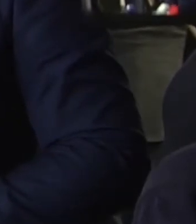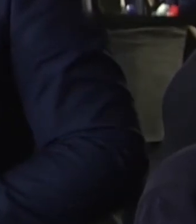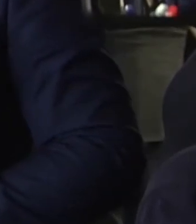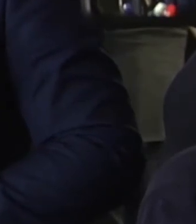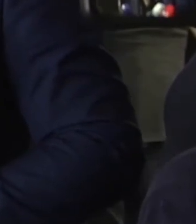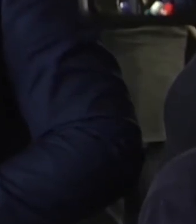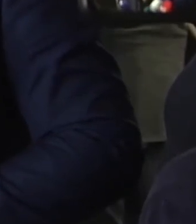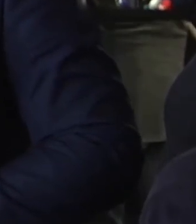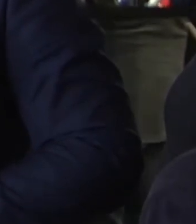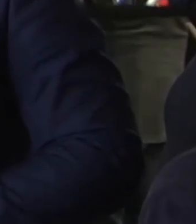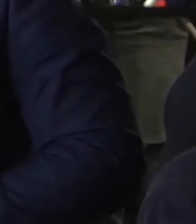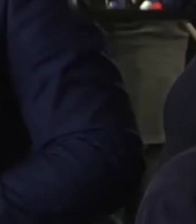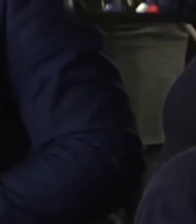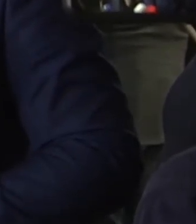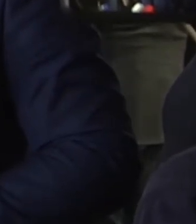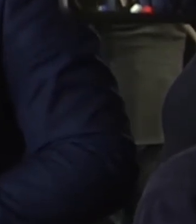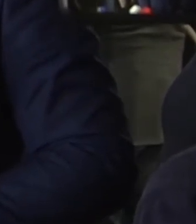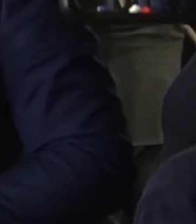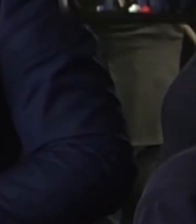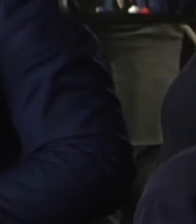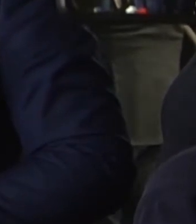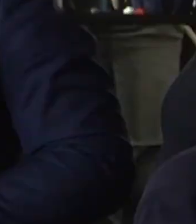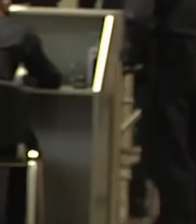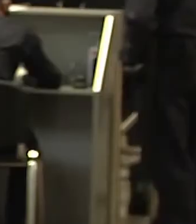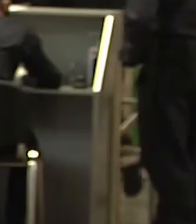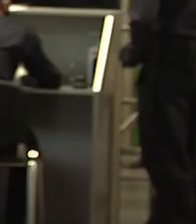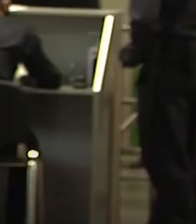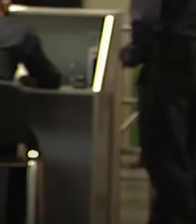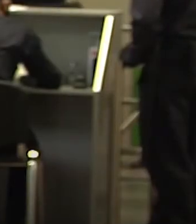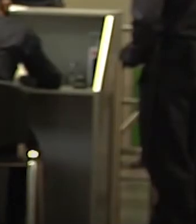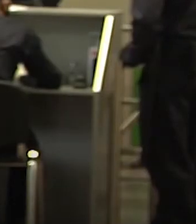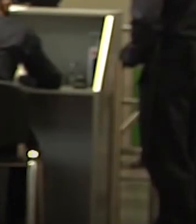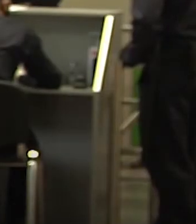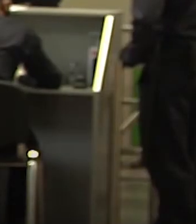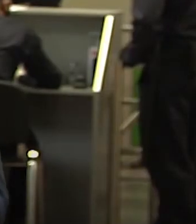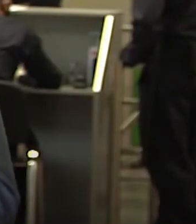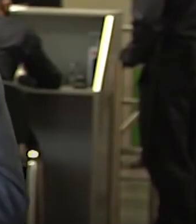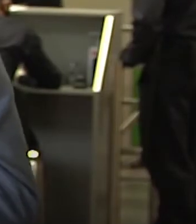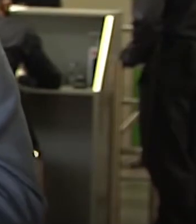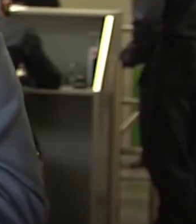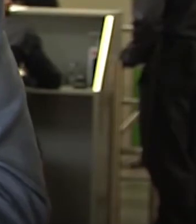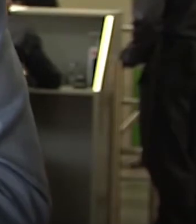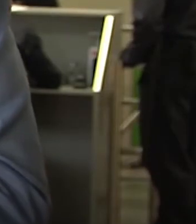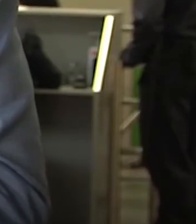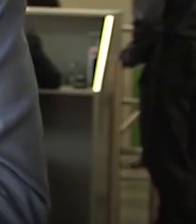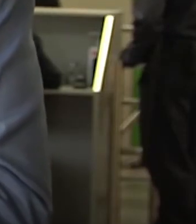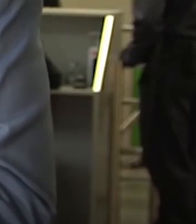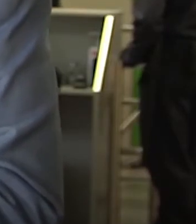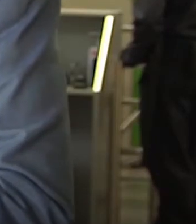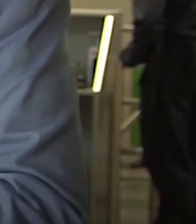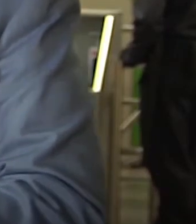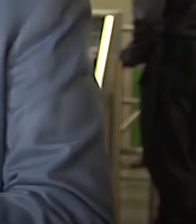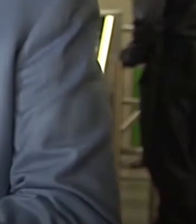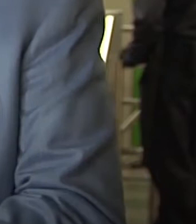тримання під варту та дозвіл для затримання з метою приводу до суду. Підозрювана особа, вона має право на захист. І то, що